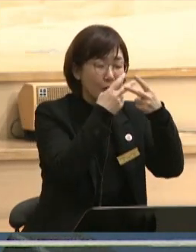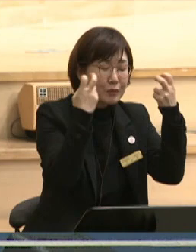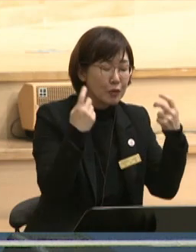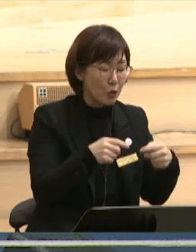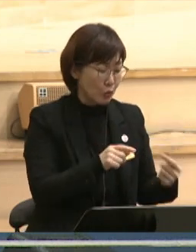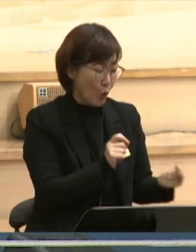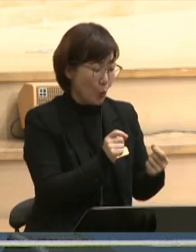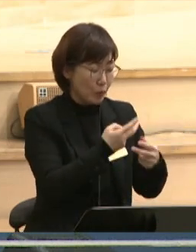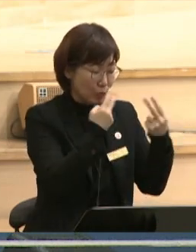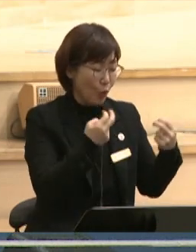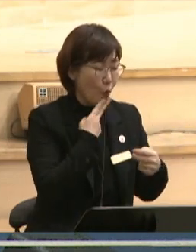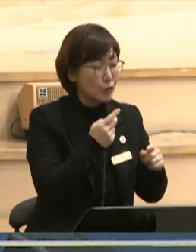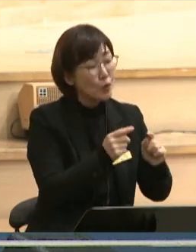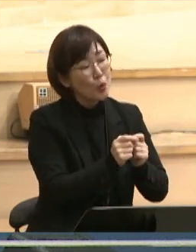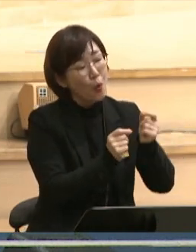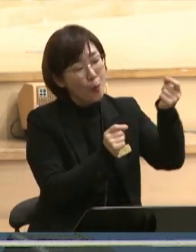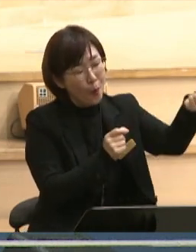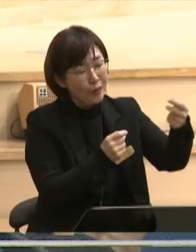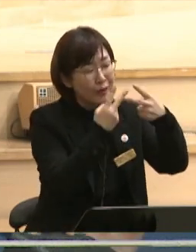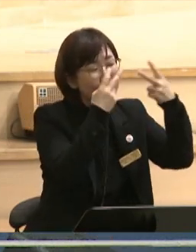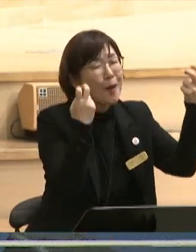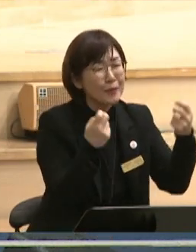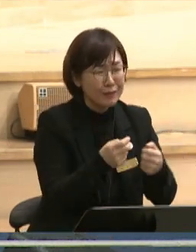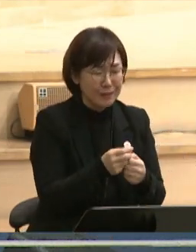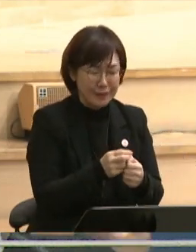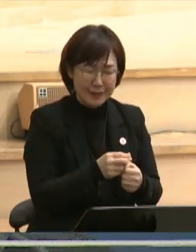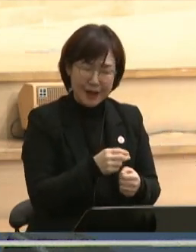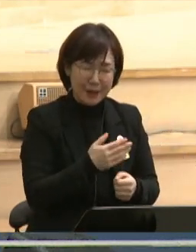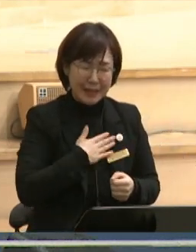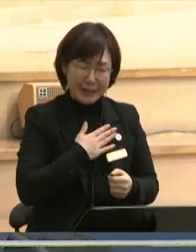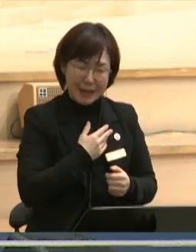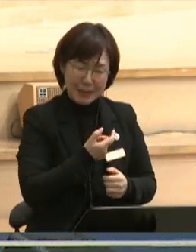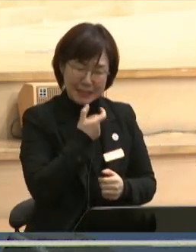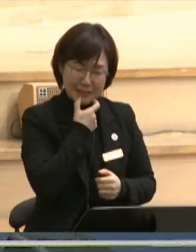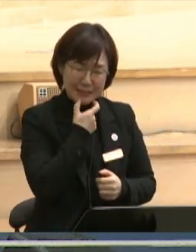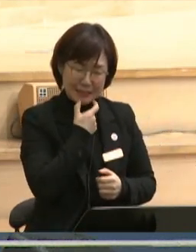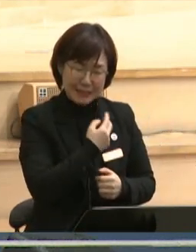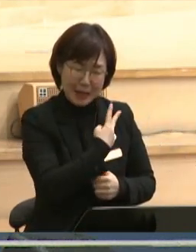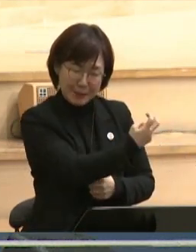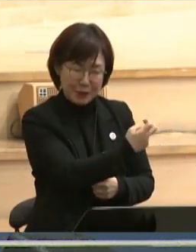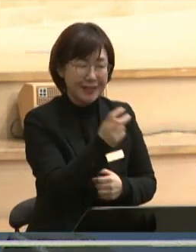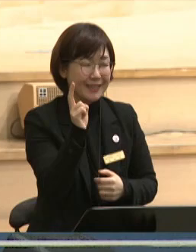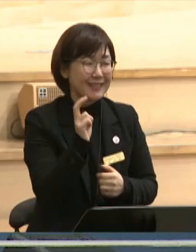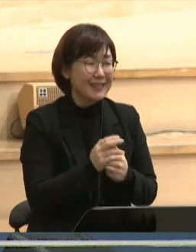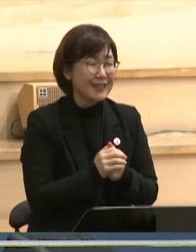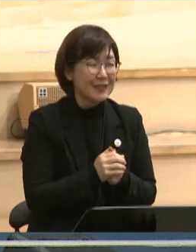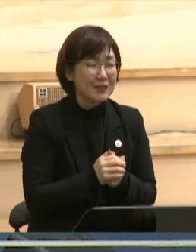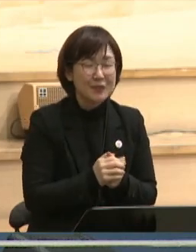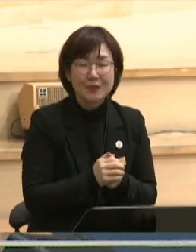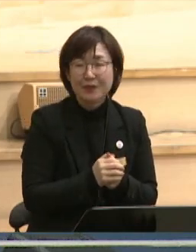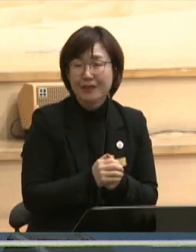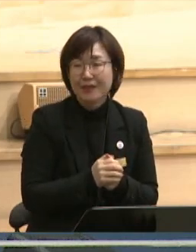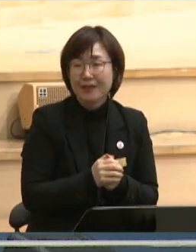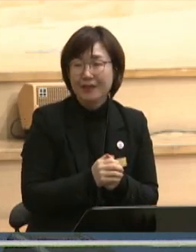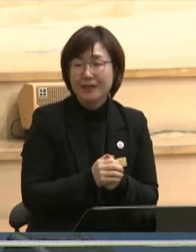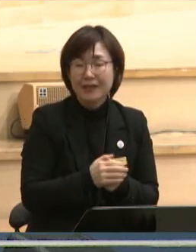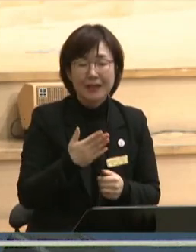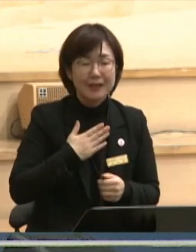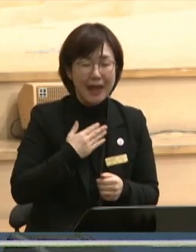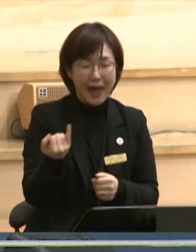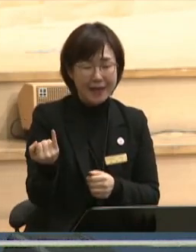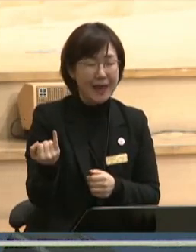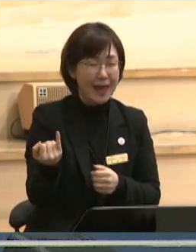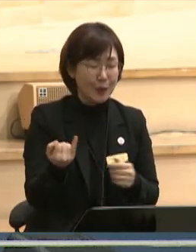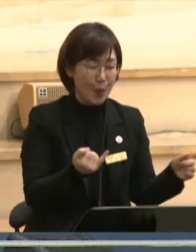옆자리에서 안 자고 저 멀리 가서 자더라고요 저랑 같이 있는게 여러분 저와 제 아내와